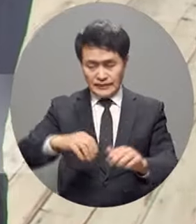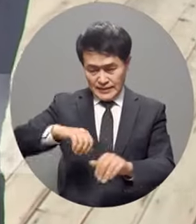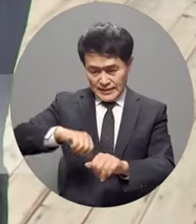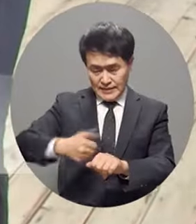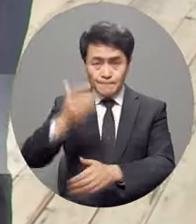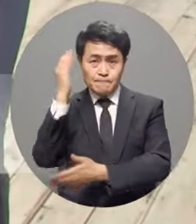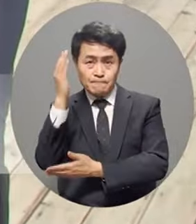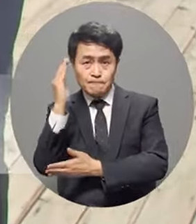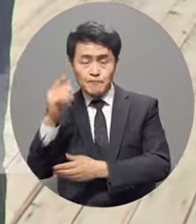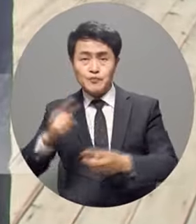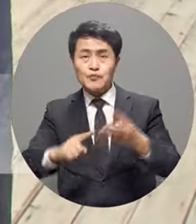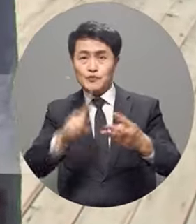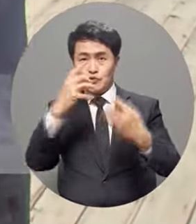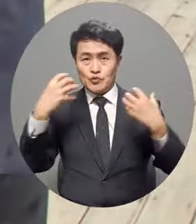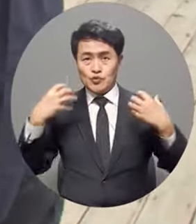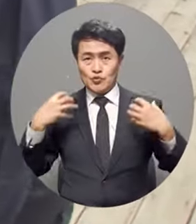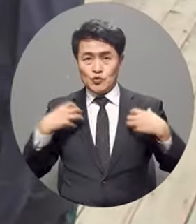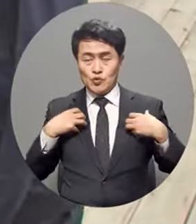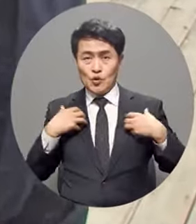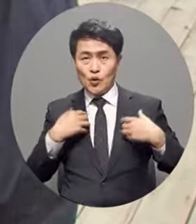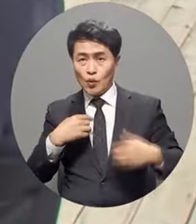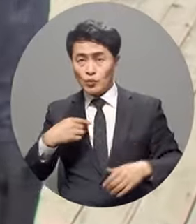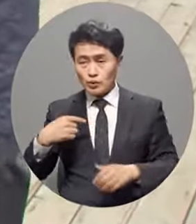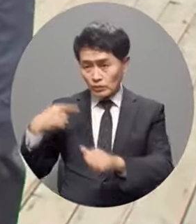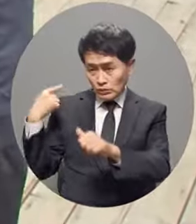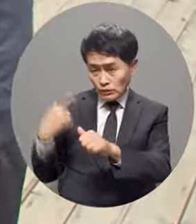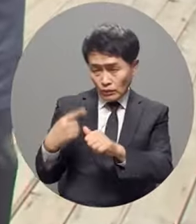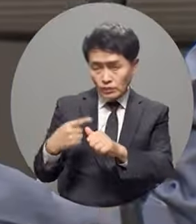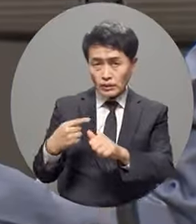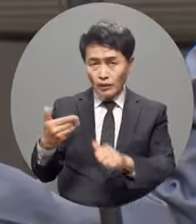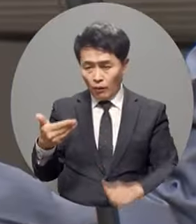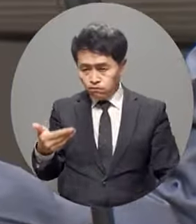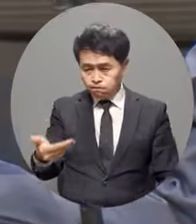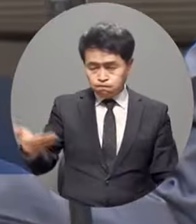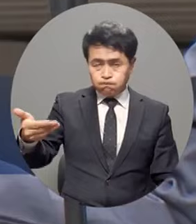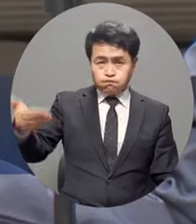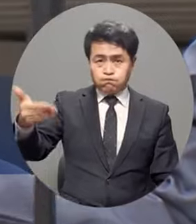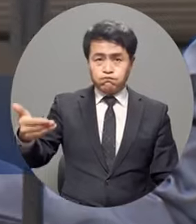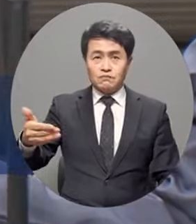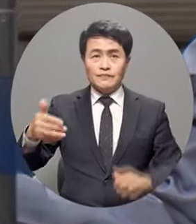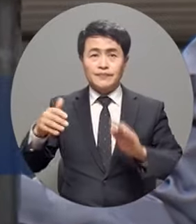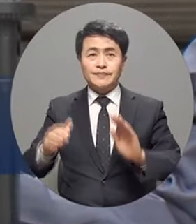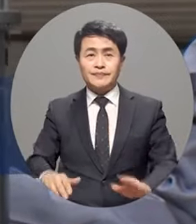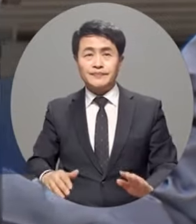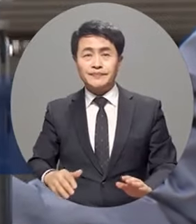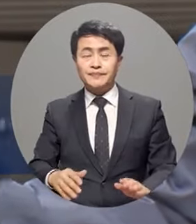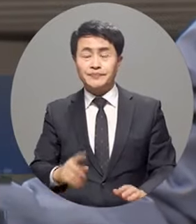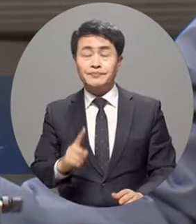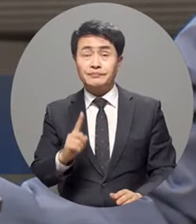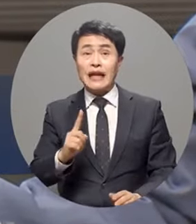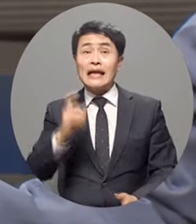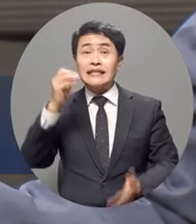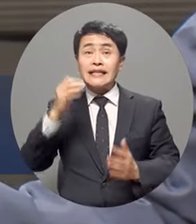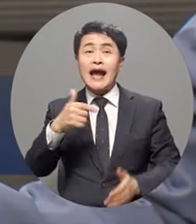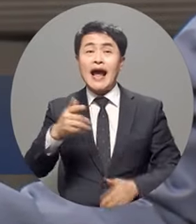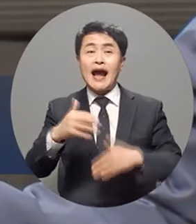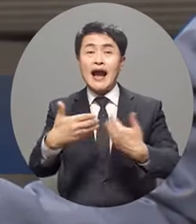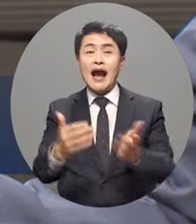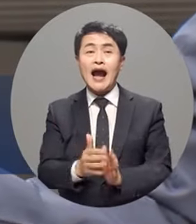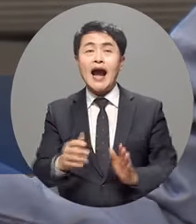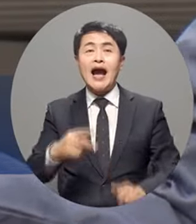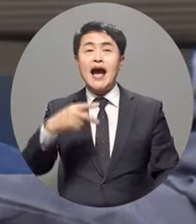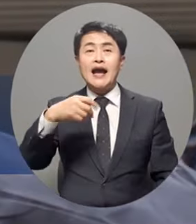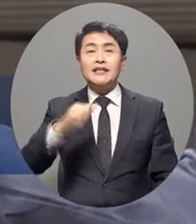응징유세로 윤석열 정권에 대한 공세 수위를 끌어올렸습니다. 이 천안 갑에 출마하신 분이 신범철